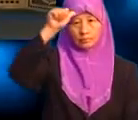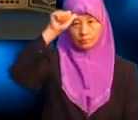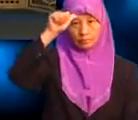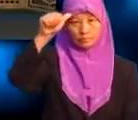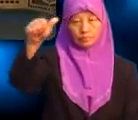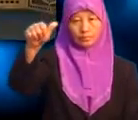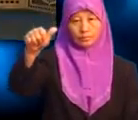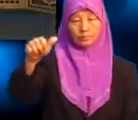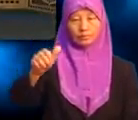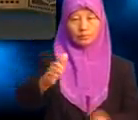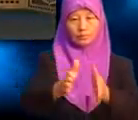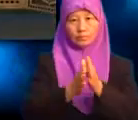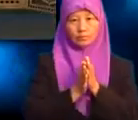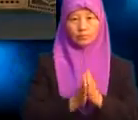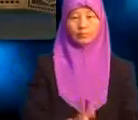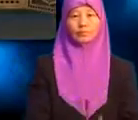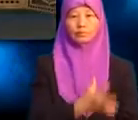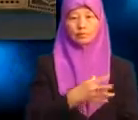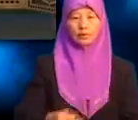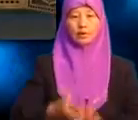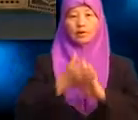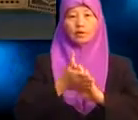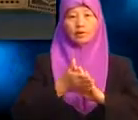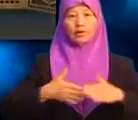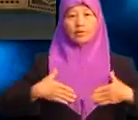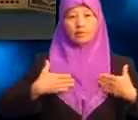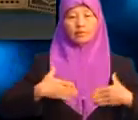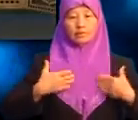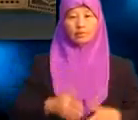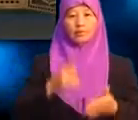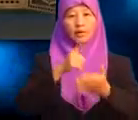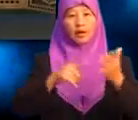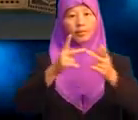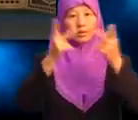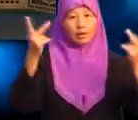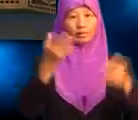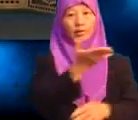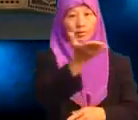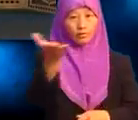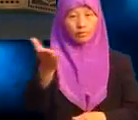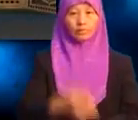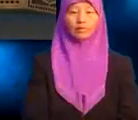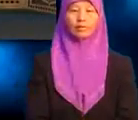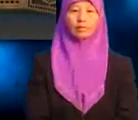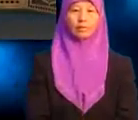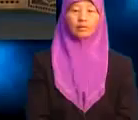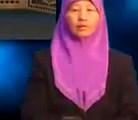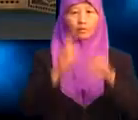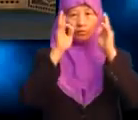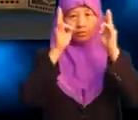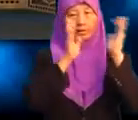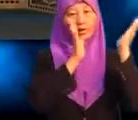Assalamualaikum warahmatullahi wabarakatuh dan salam sejahtera. Apa khabar murid-murid semua? Ustazah